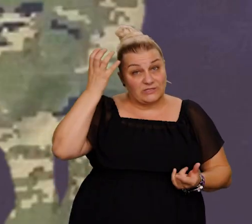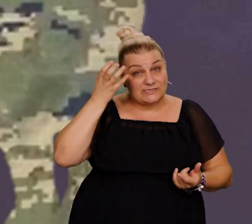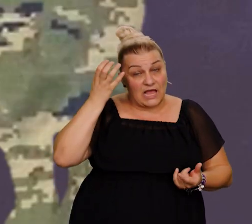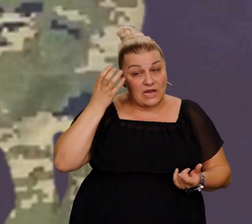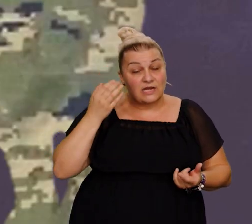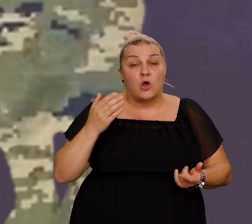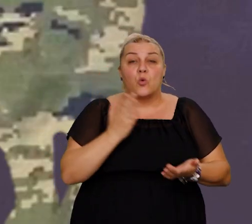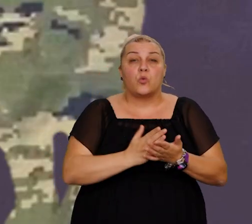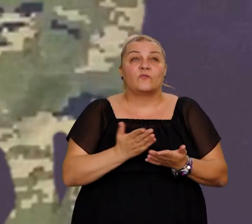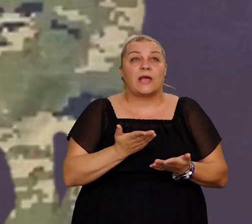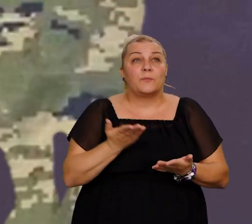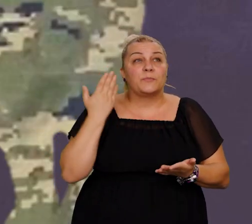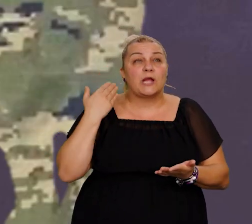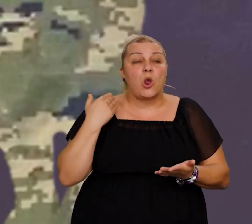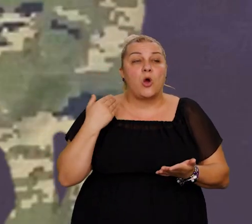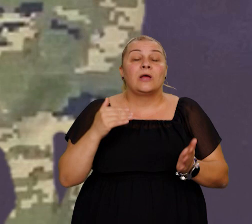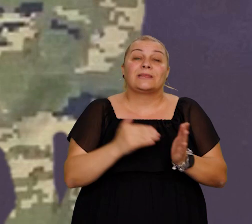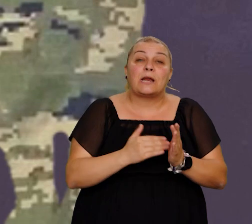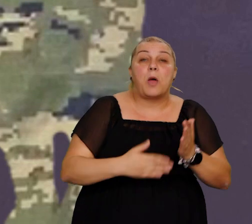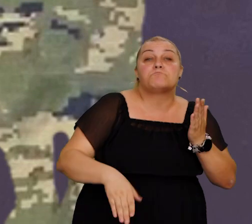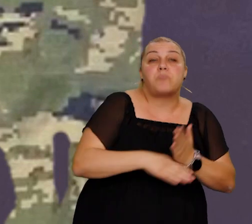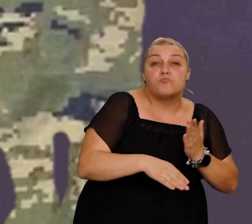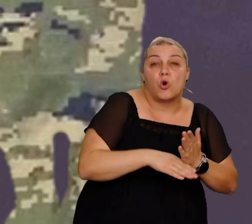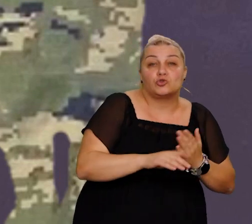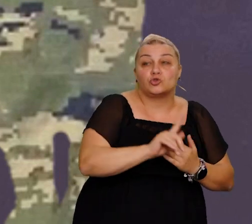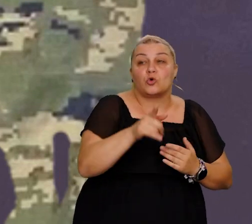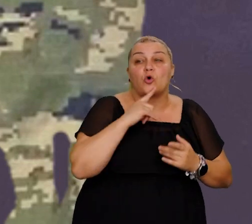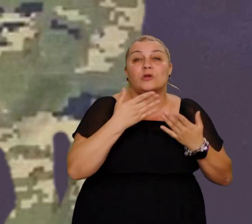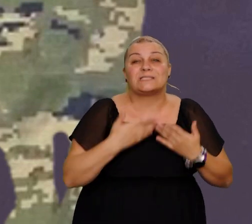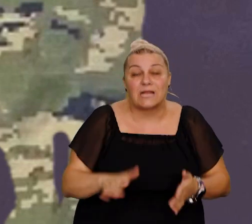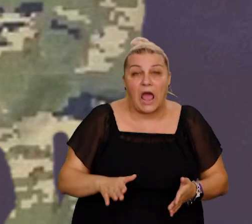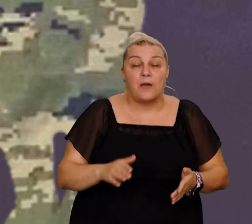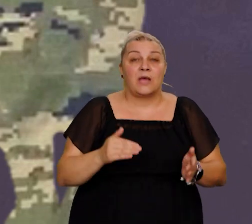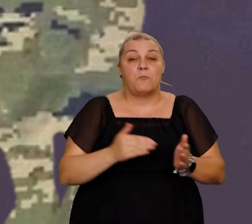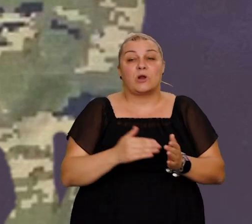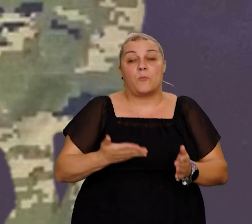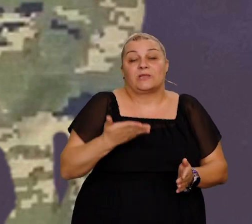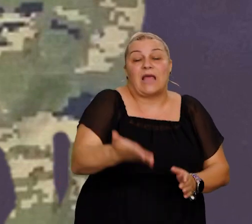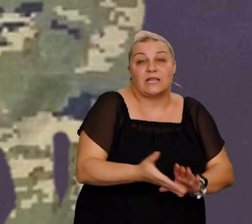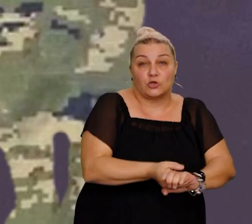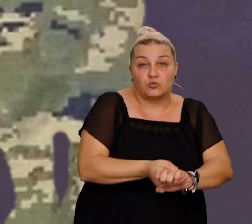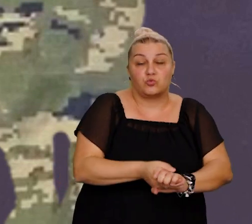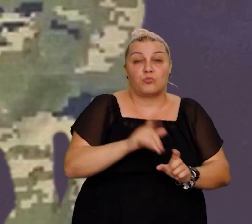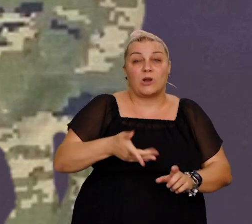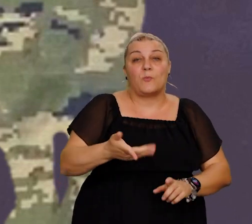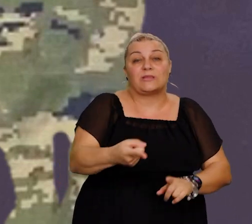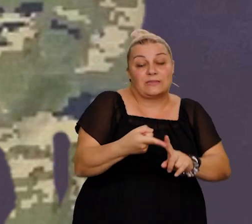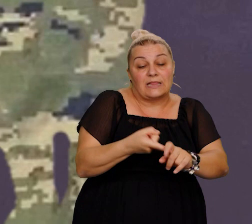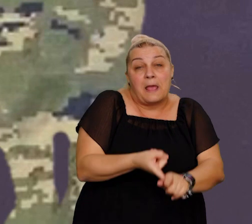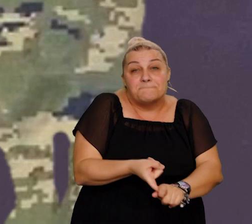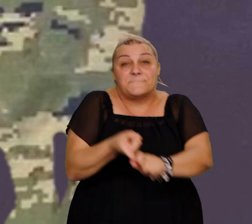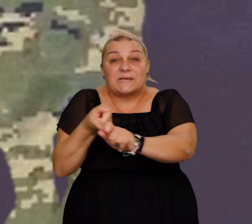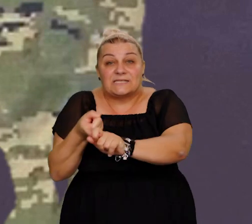treba pomoći slabijem i pomoći čovjeku koji je u nevolji. Moramo mu dodati ruku, moramo dodati prst, moramo ga ohrabriti,